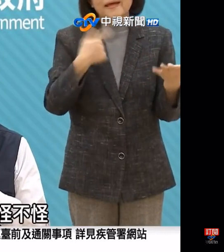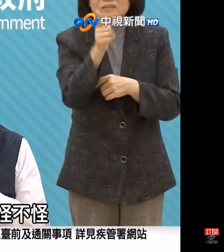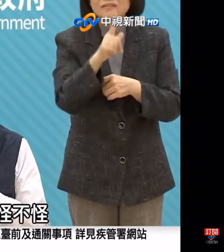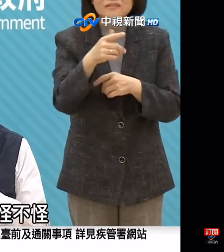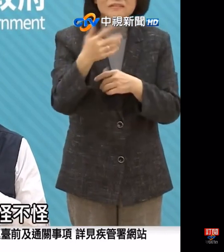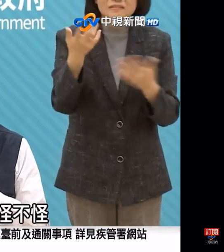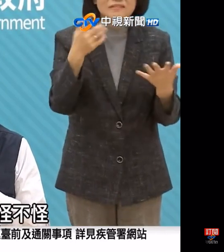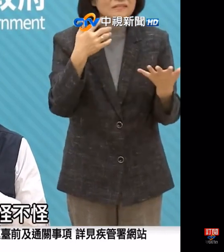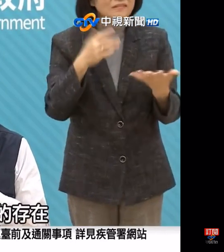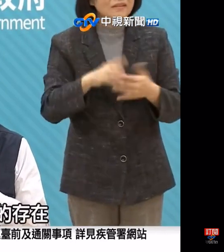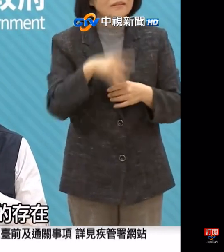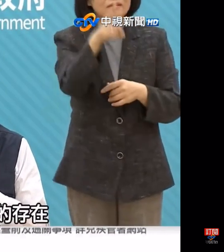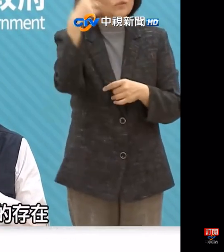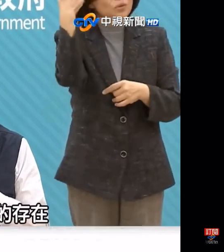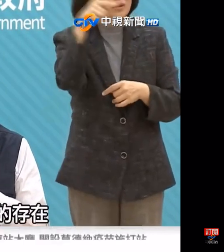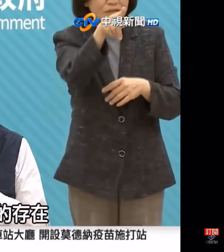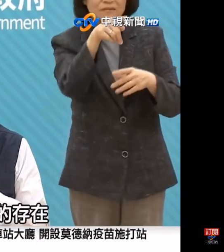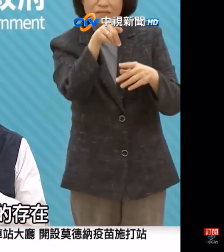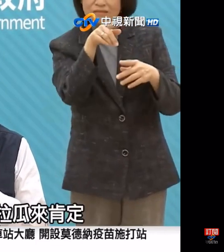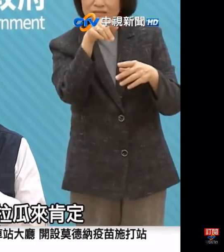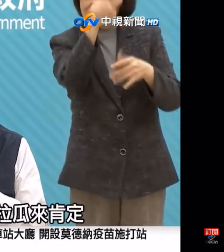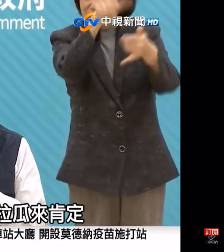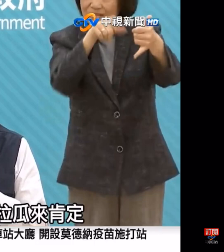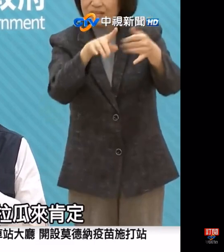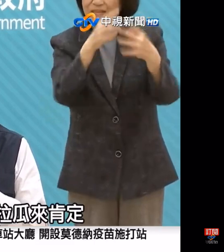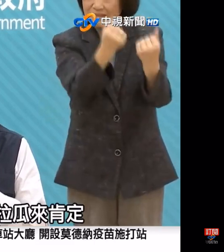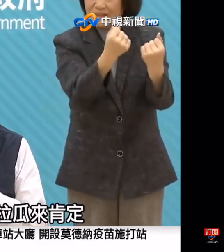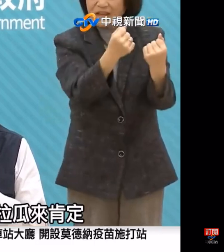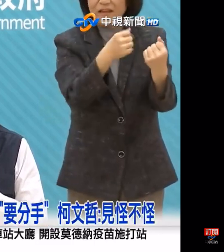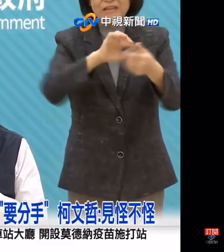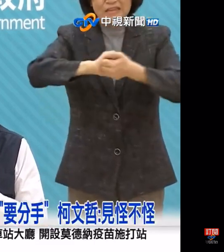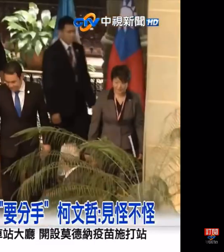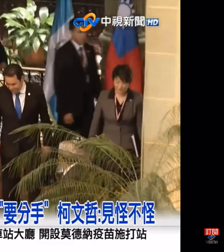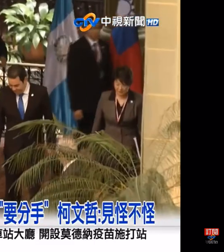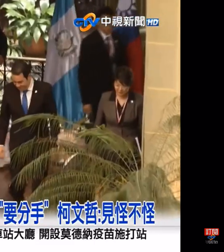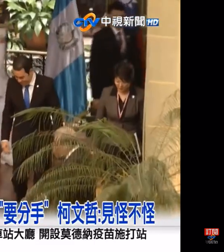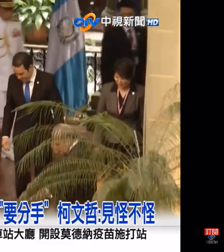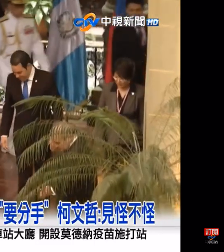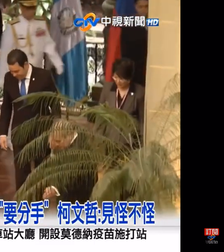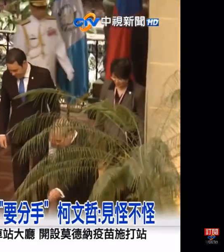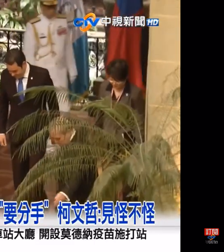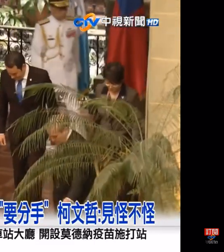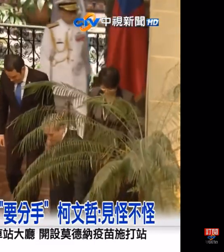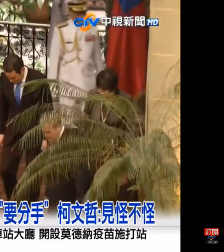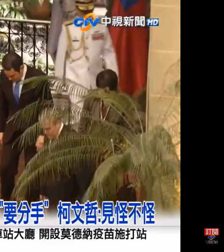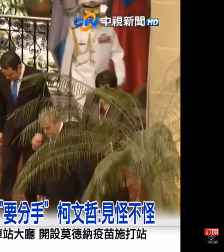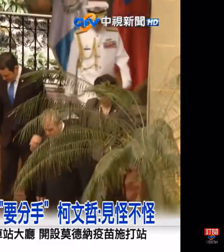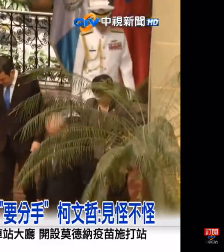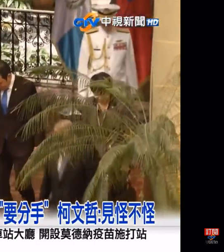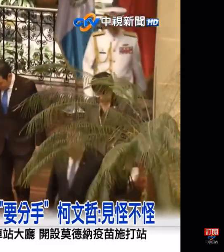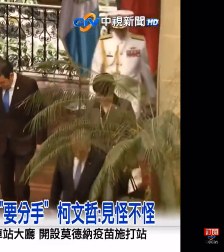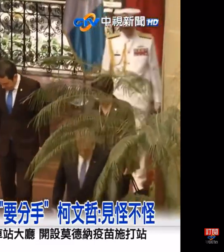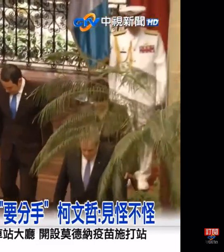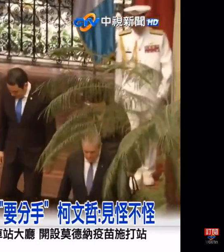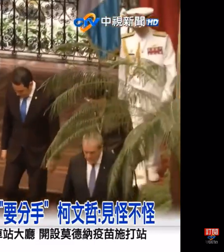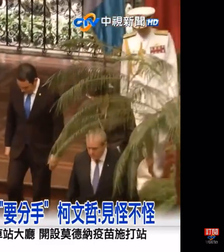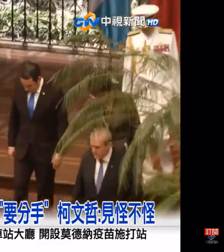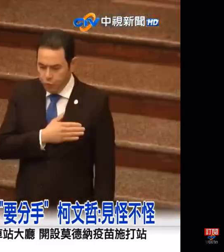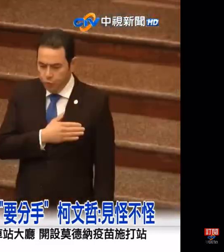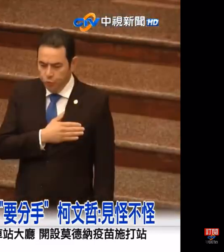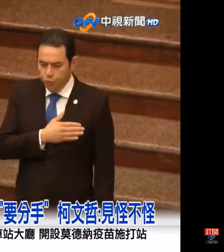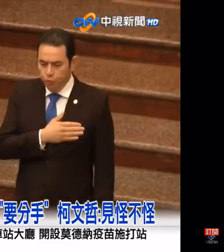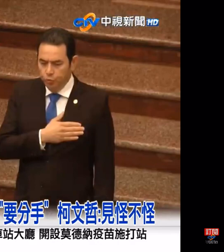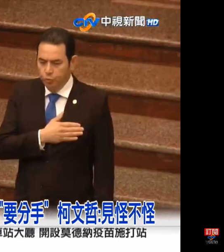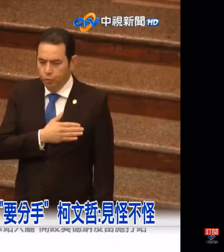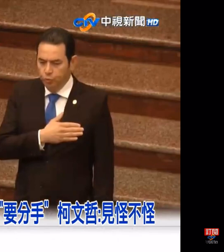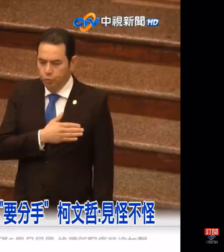怪。难道你的存在要一个尼加拉瓜来肯定？ 狂喊世界挺台湾，外交却面对掐